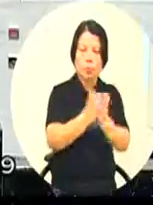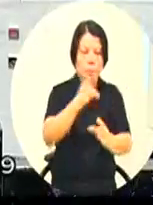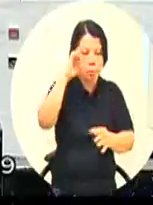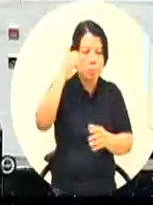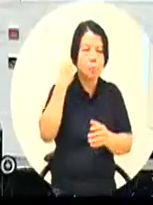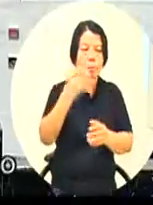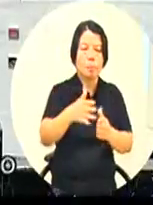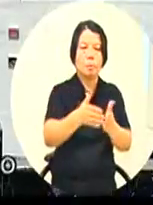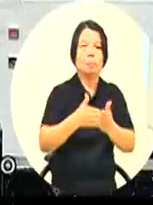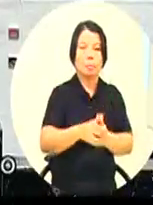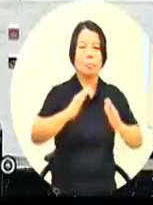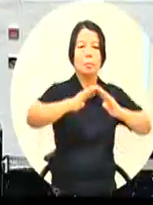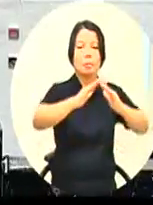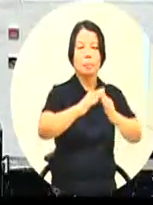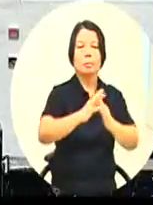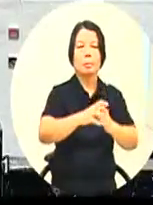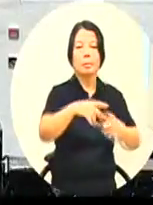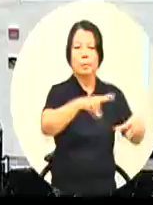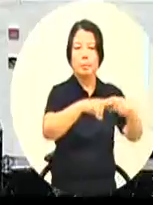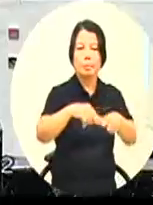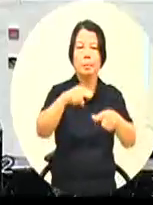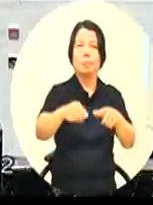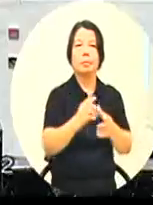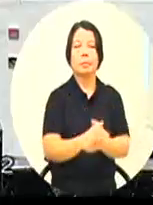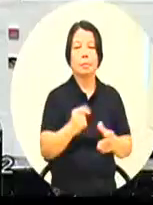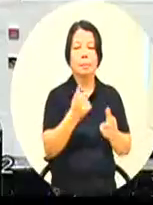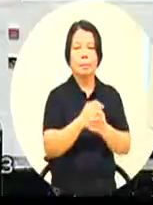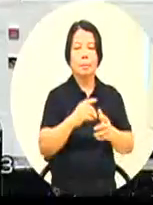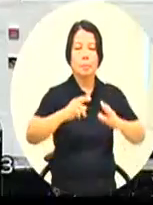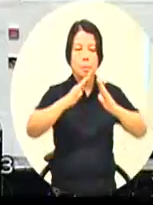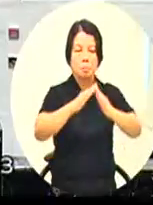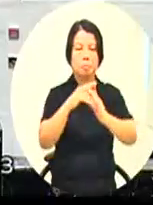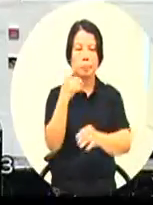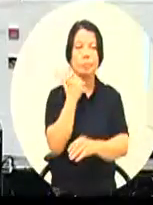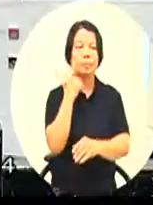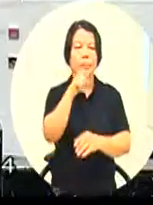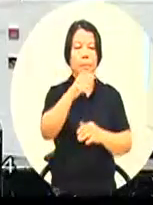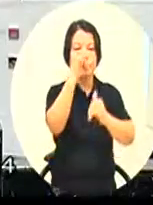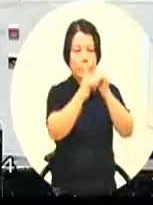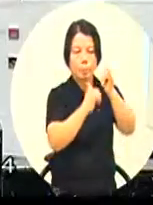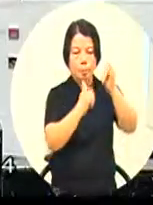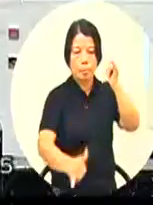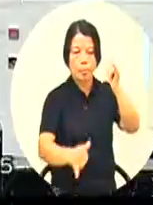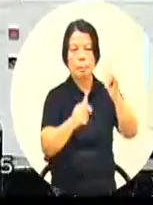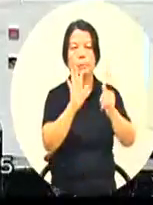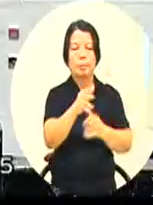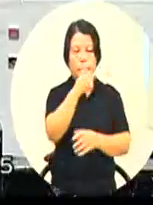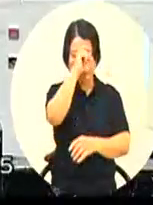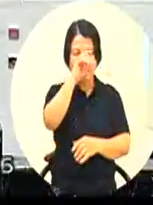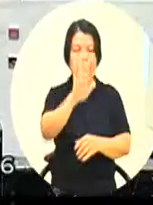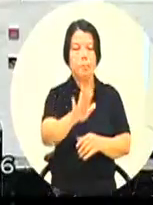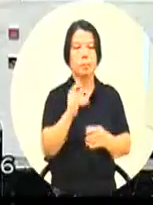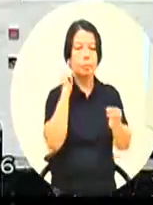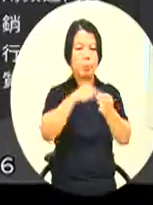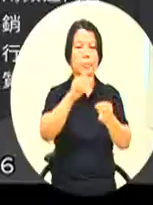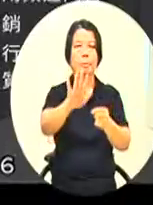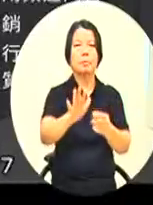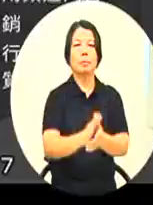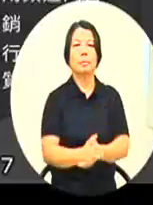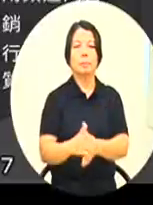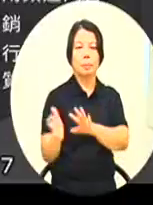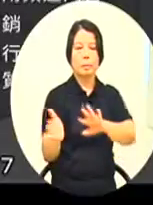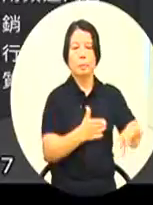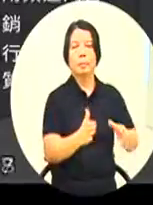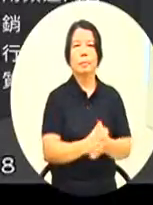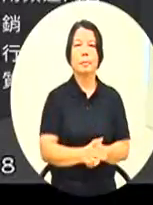市的行销，不只看见这座城市的美丽，也看见它的故事跟它的期盼。以下呢，我们